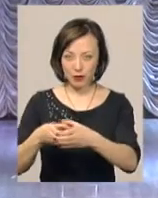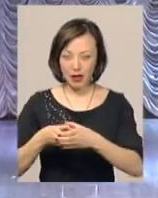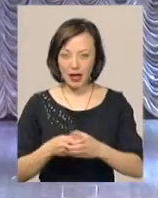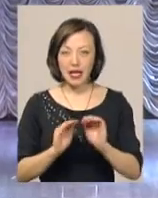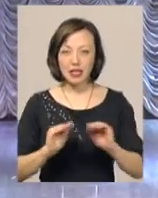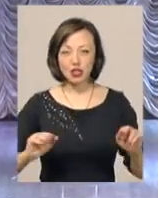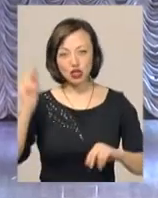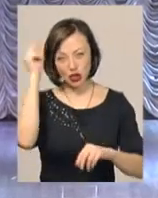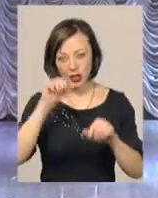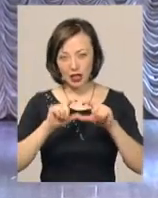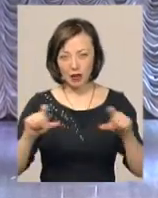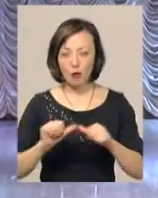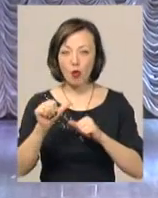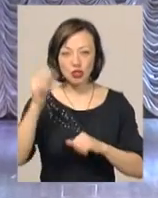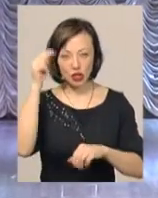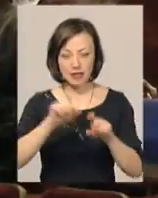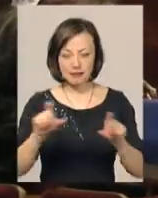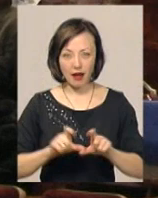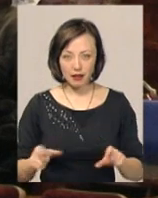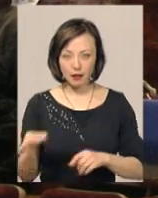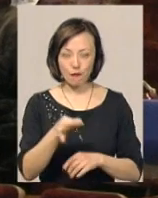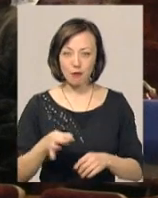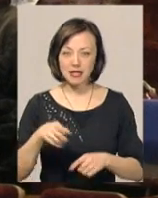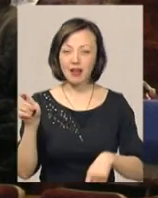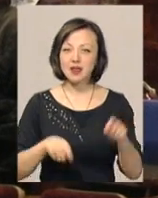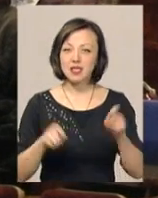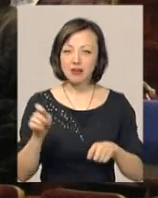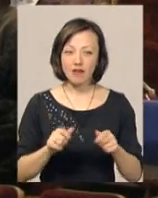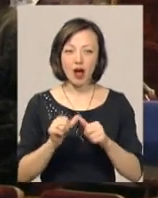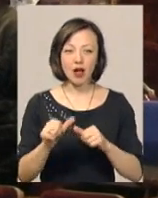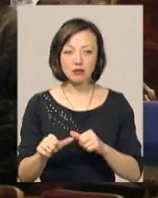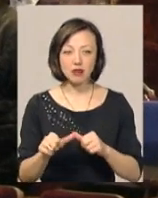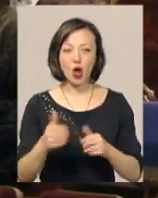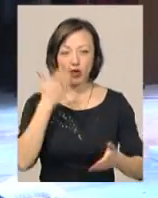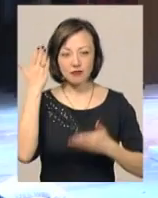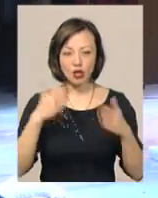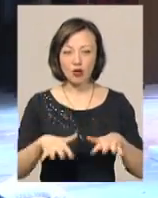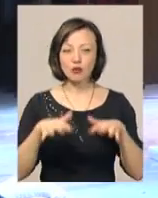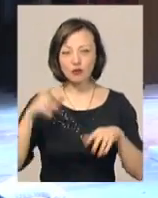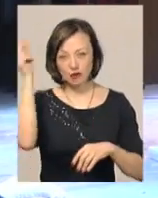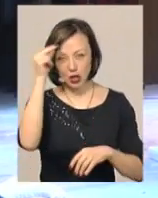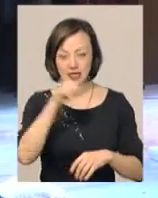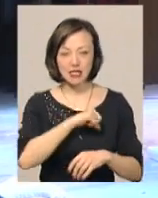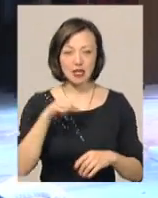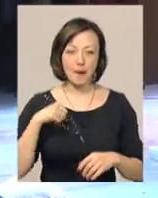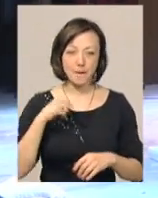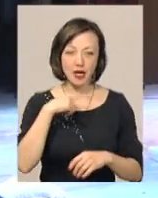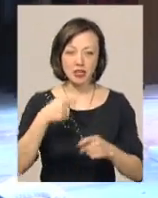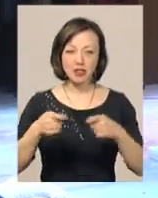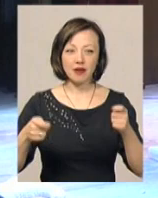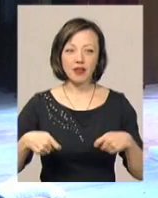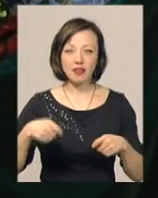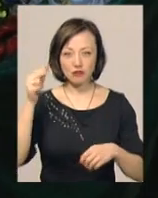учні шкіл та позашкільних закладів області. На фестивалі юні лялькарі, окрім того, що розважають публіку, вчаться самі, каже